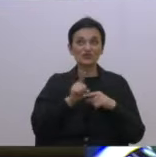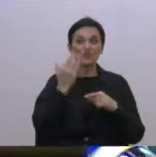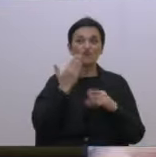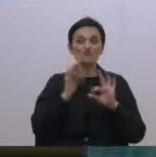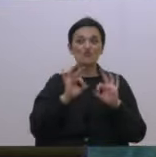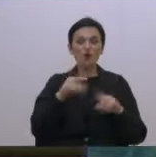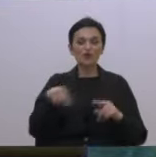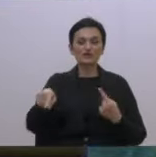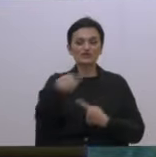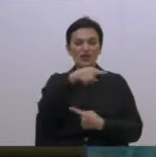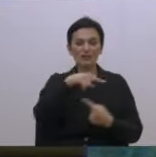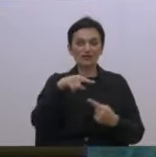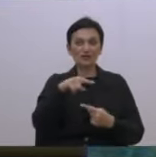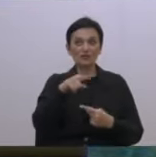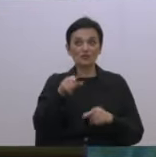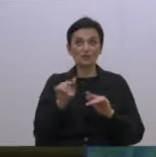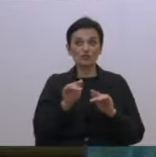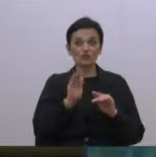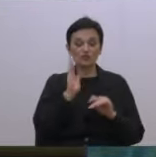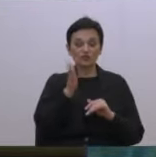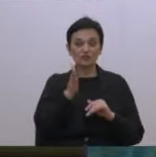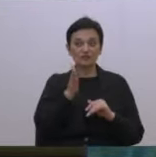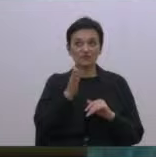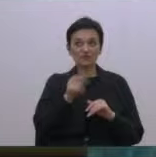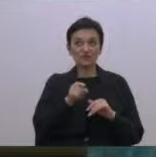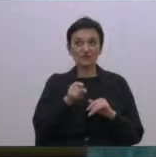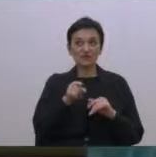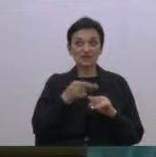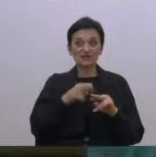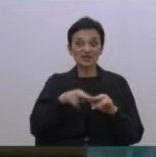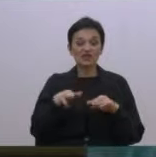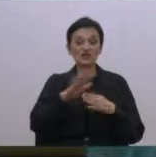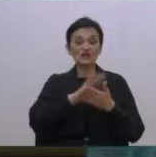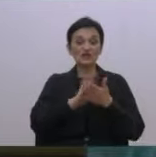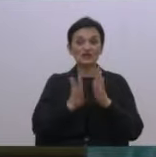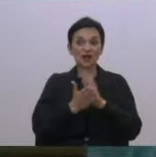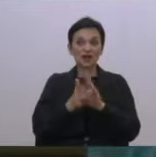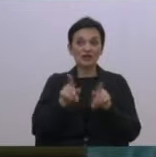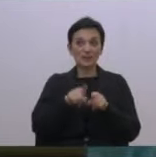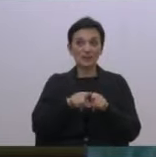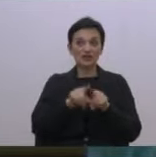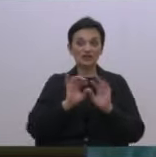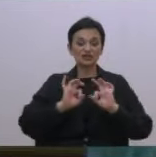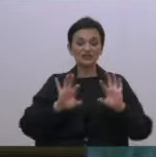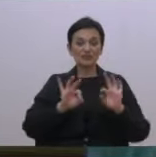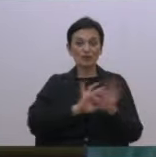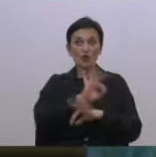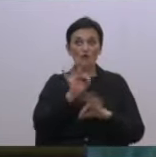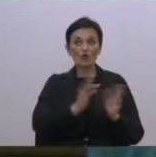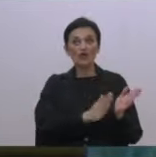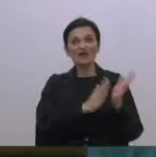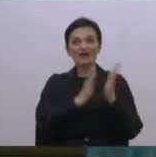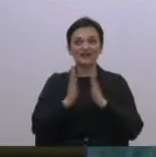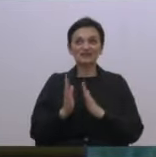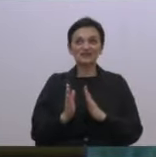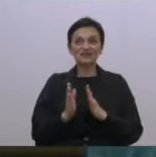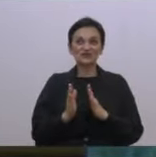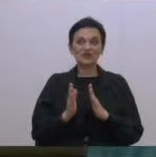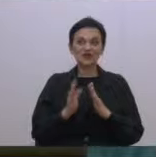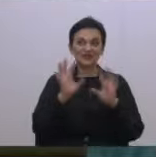ალბათ მოუწევთ ამ პროცესს, ამ გარემოებაში და ვითარებით წარმოქმნა პროექტების. გადავდივართ